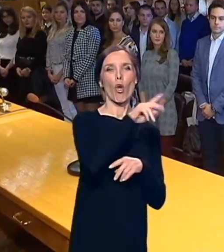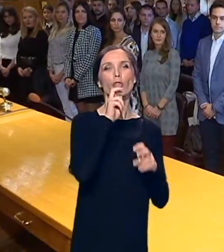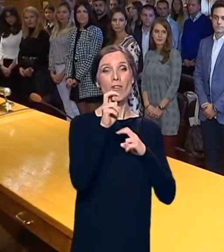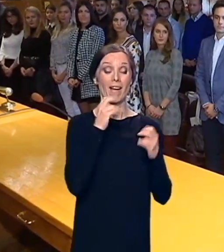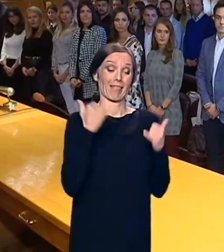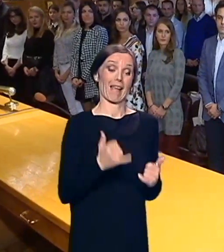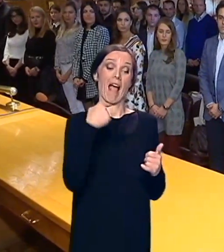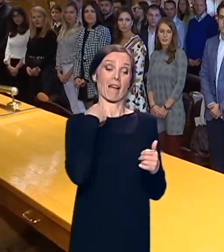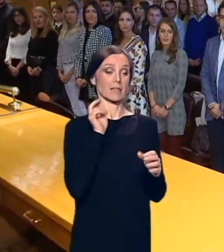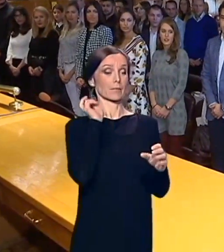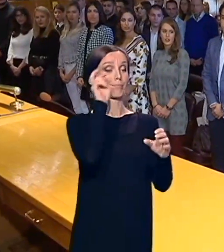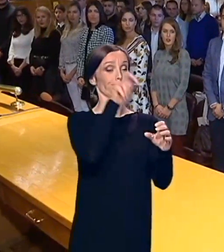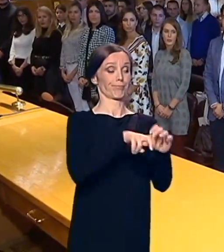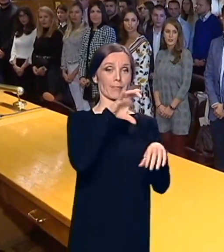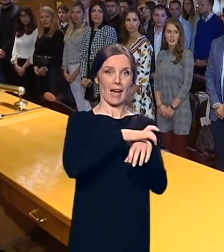svečano obećavam,